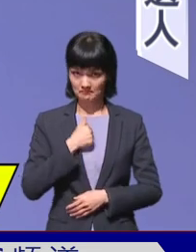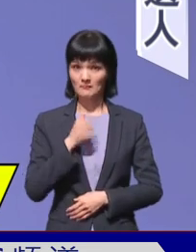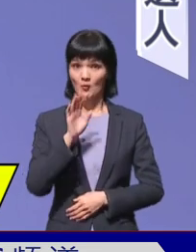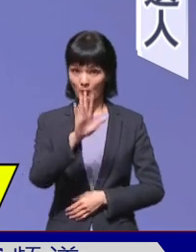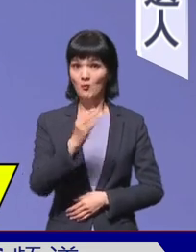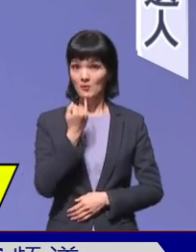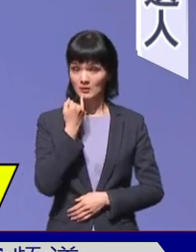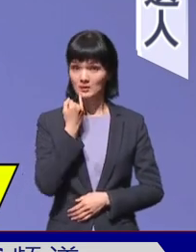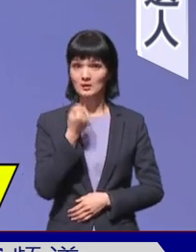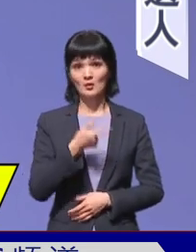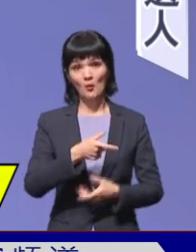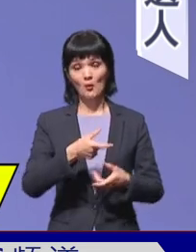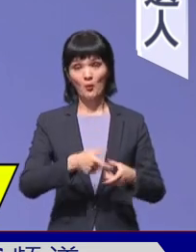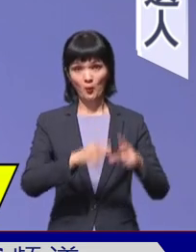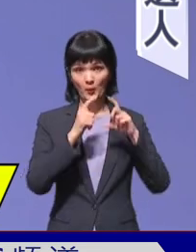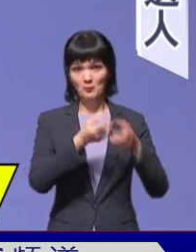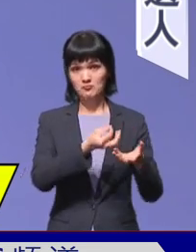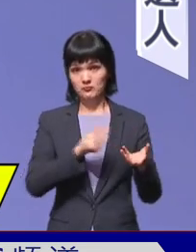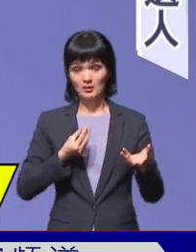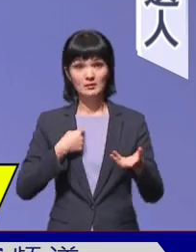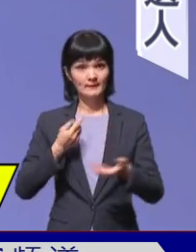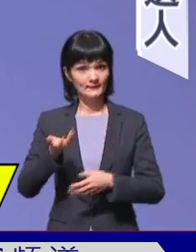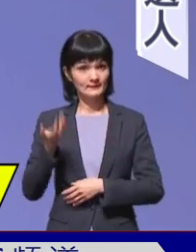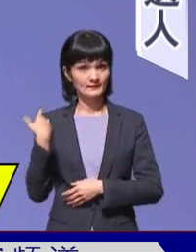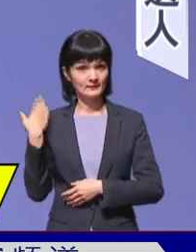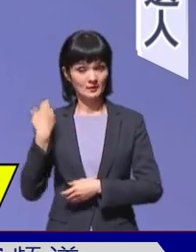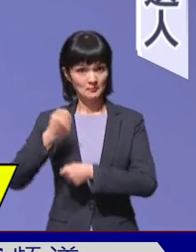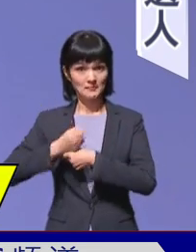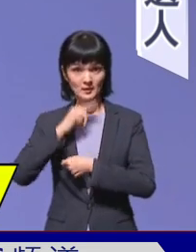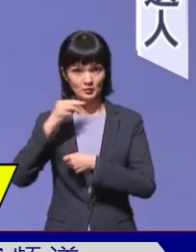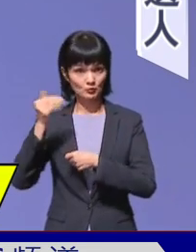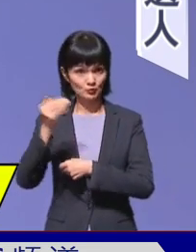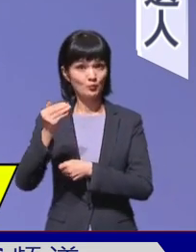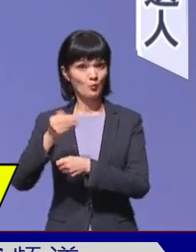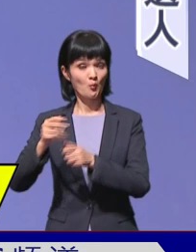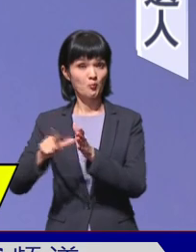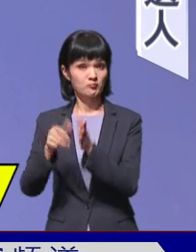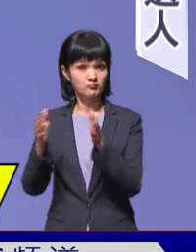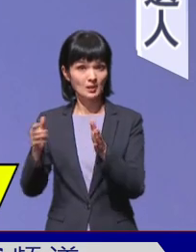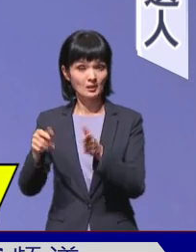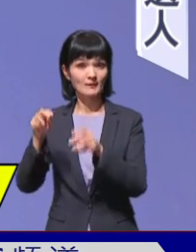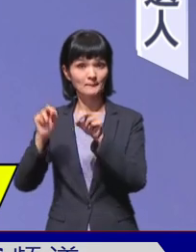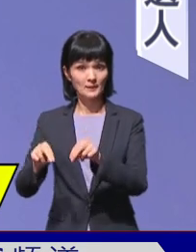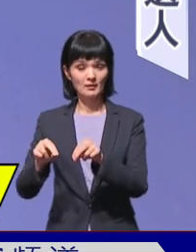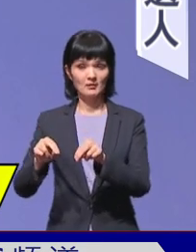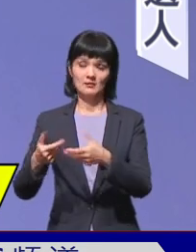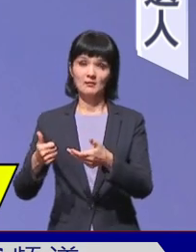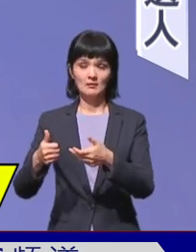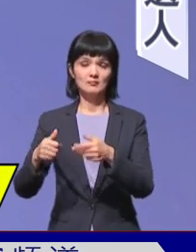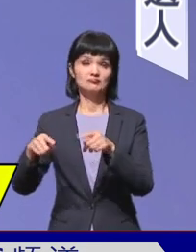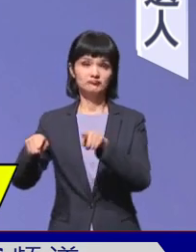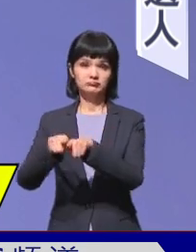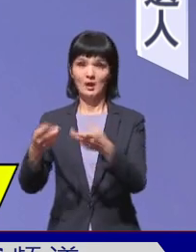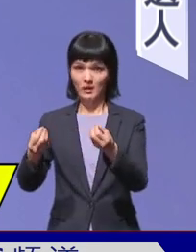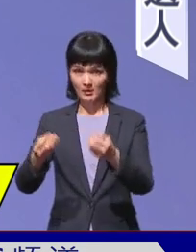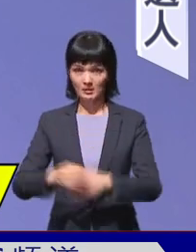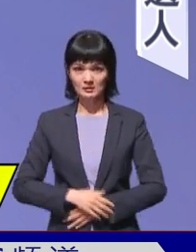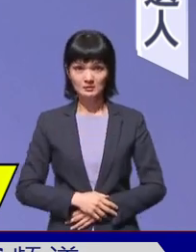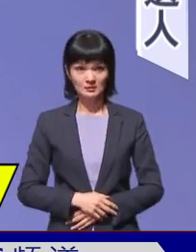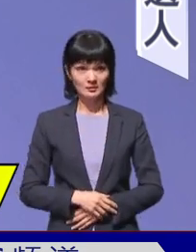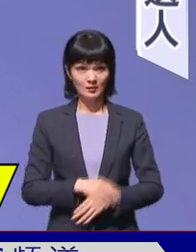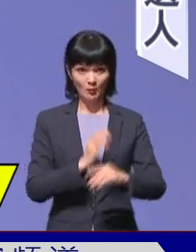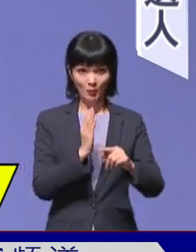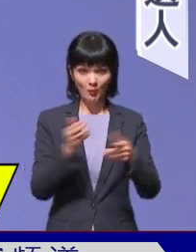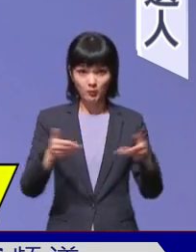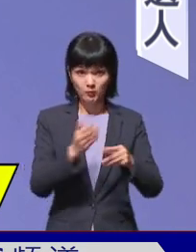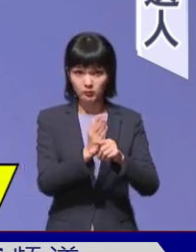可以取回当时在马英九时代签下去的几乎是完全不平等的条约。中间的停工